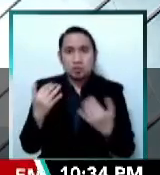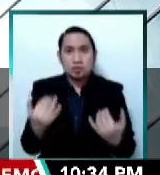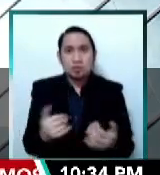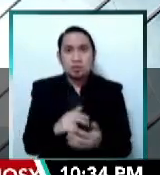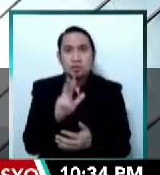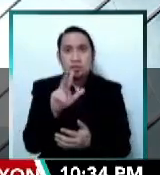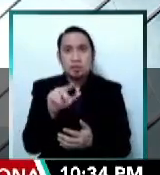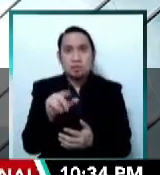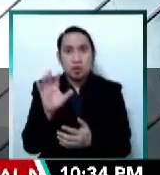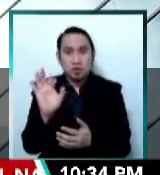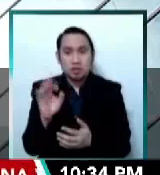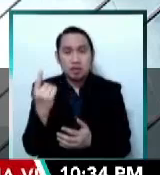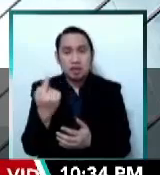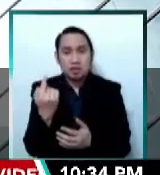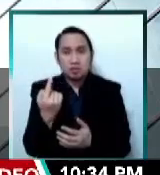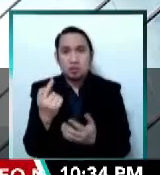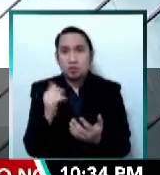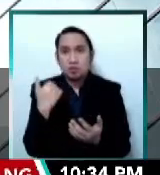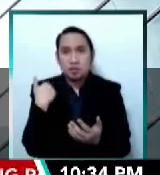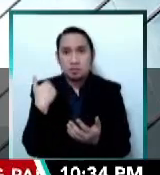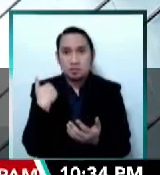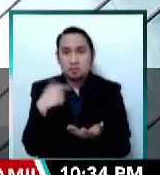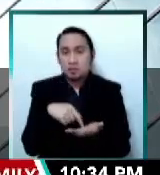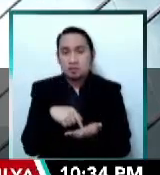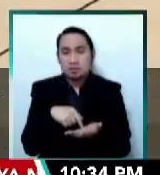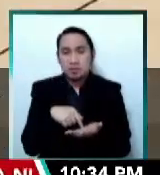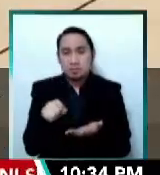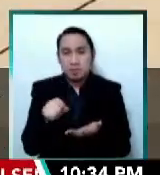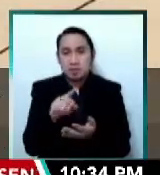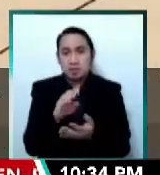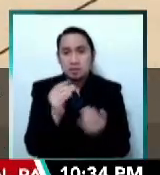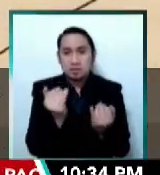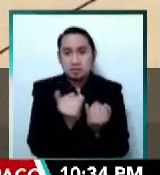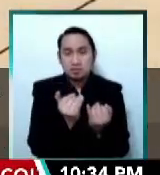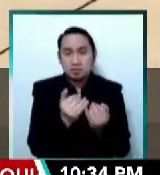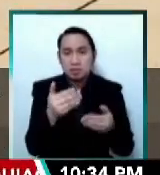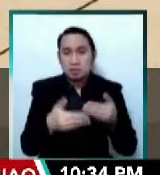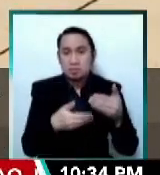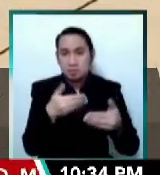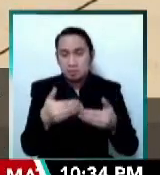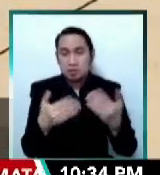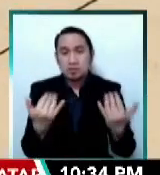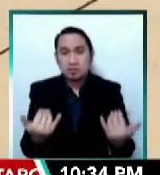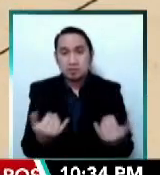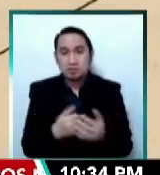pesos lang ang unpaid hospital claims na pinoproseso nila sa ngayon.